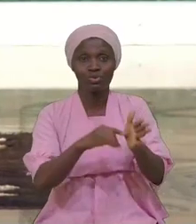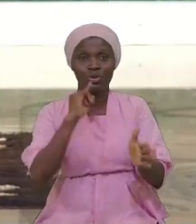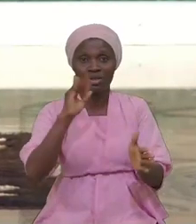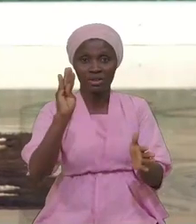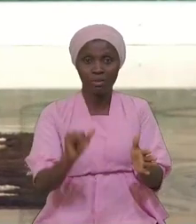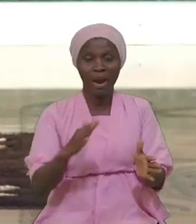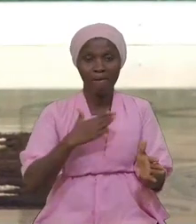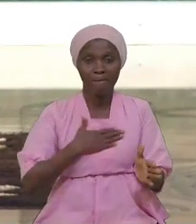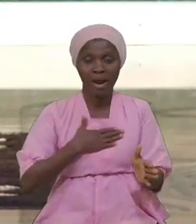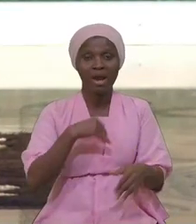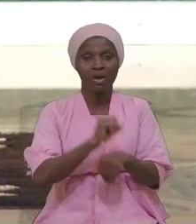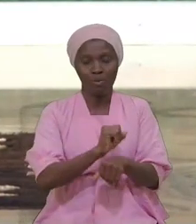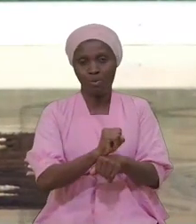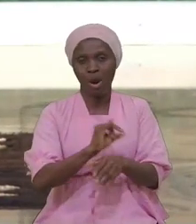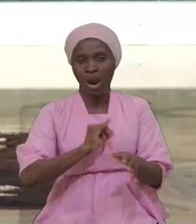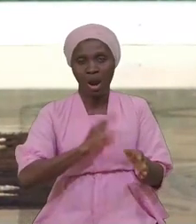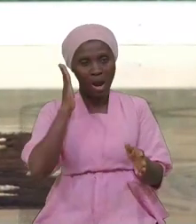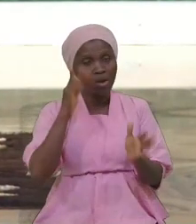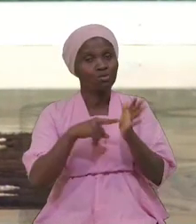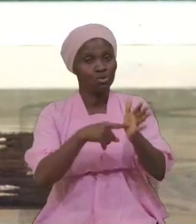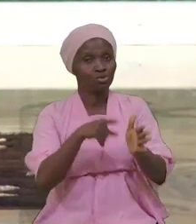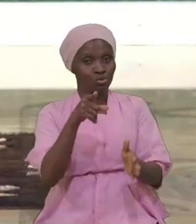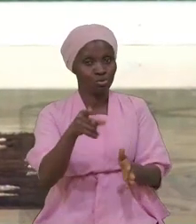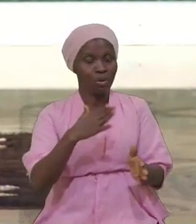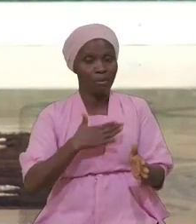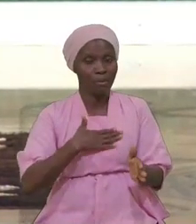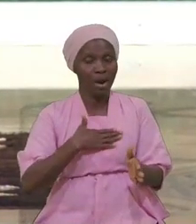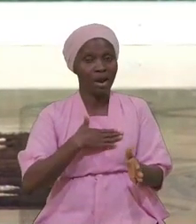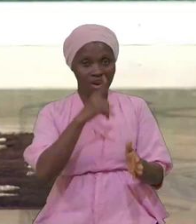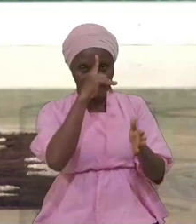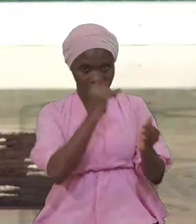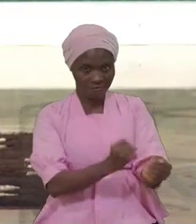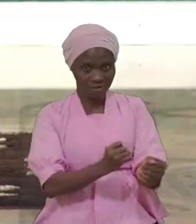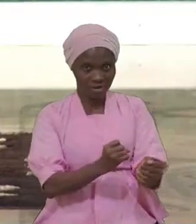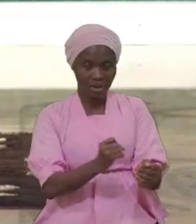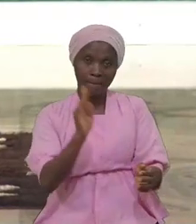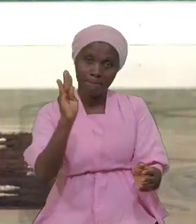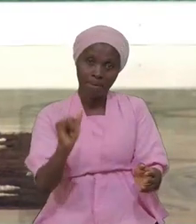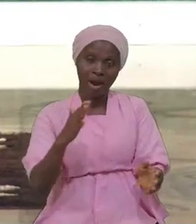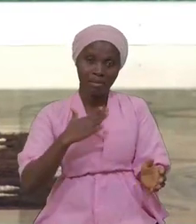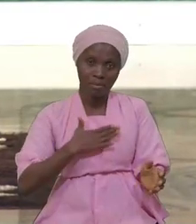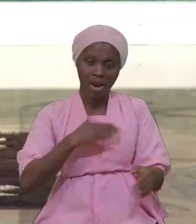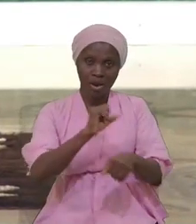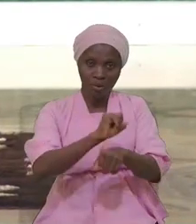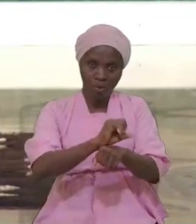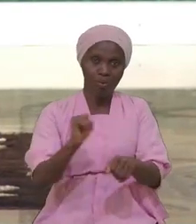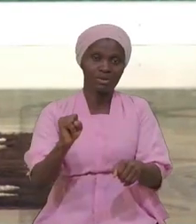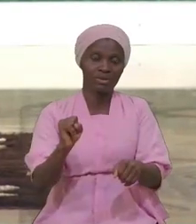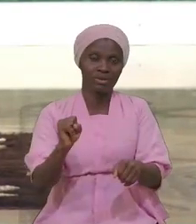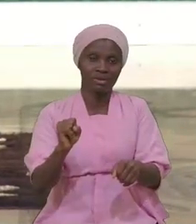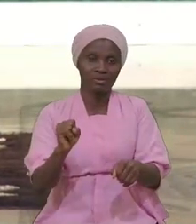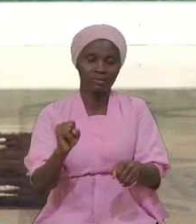Je te montrerai la foi. Comment? Par mes œuvres. Voyons